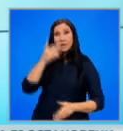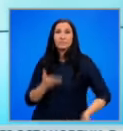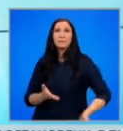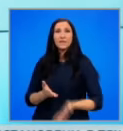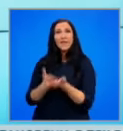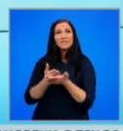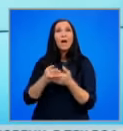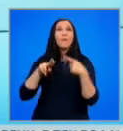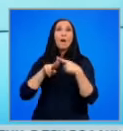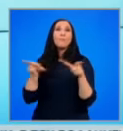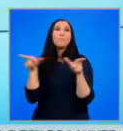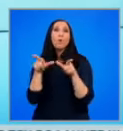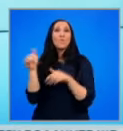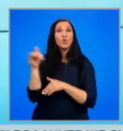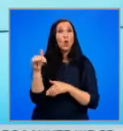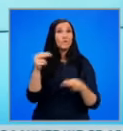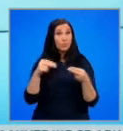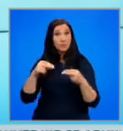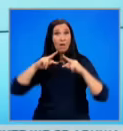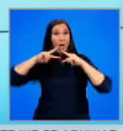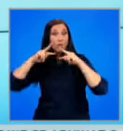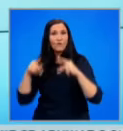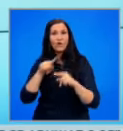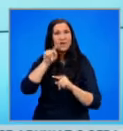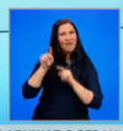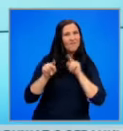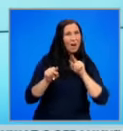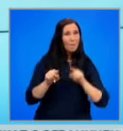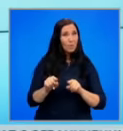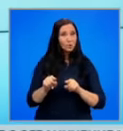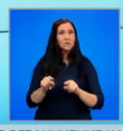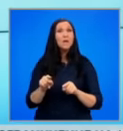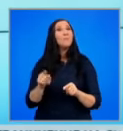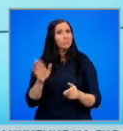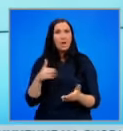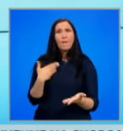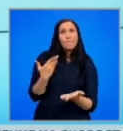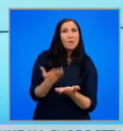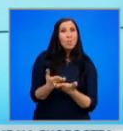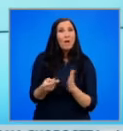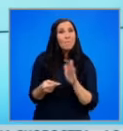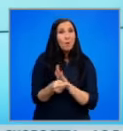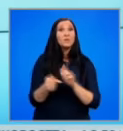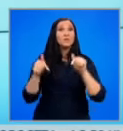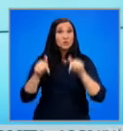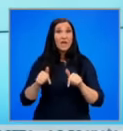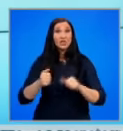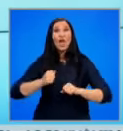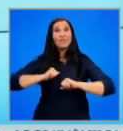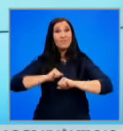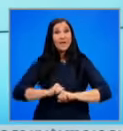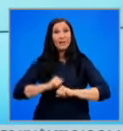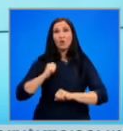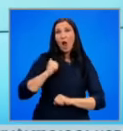съдейства Пламен Мулов да дойде в комисията, за да отговори на въпросите им. Предлаган ли е подкуп на настоящия директор на агенцията